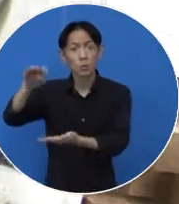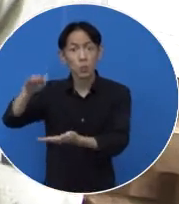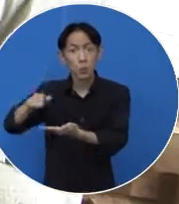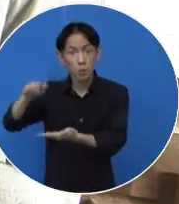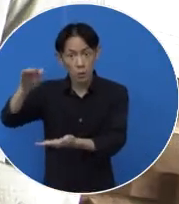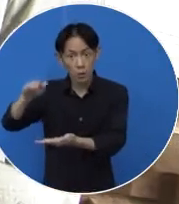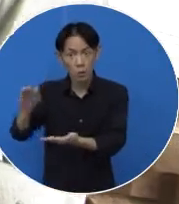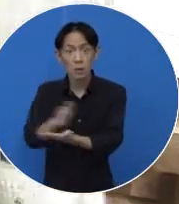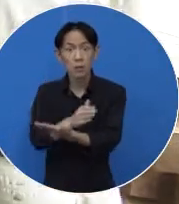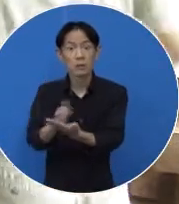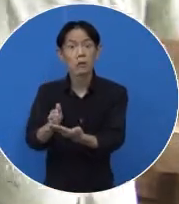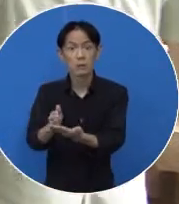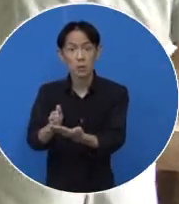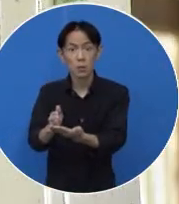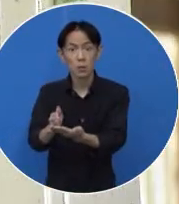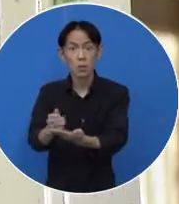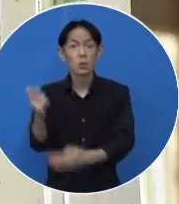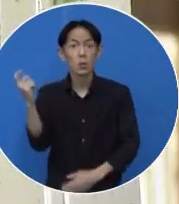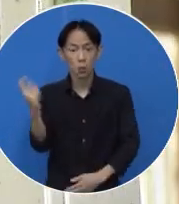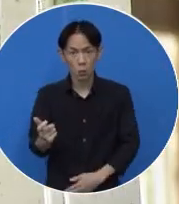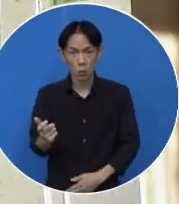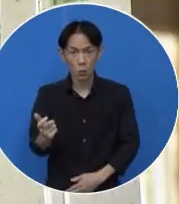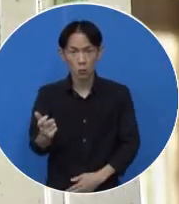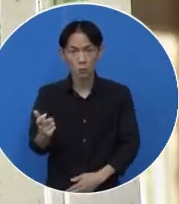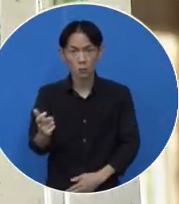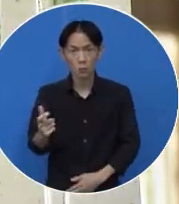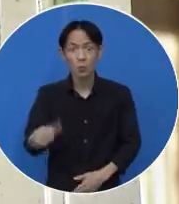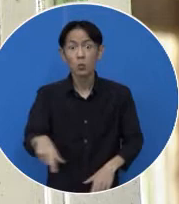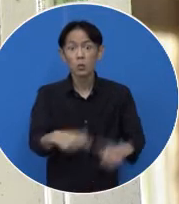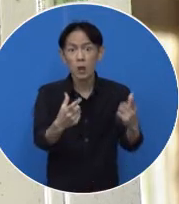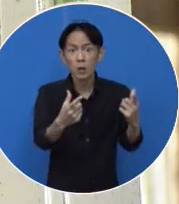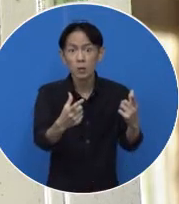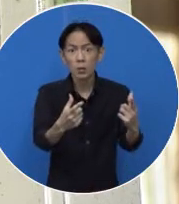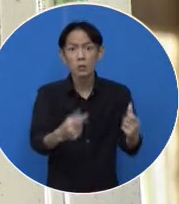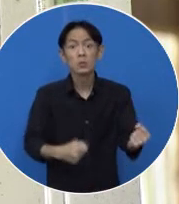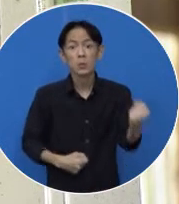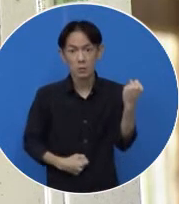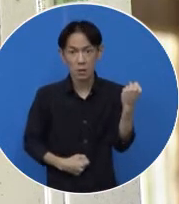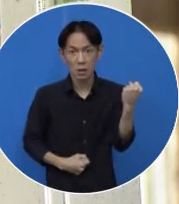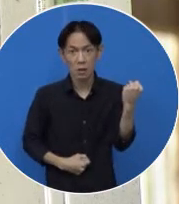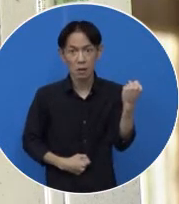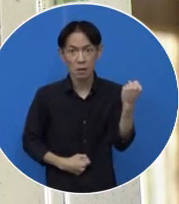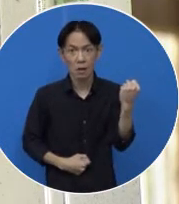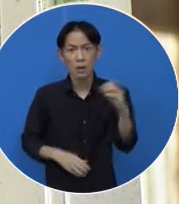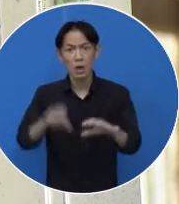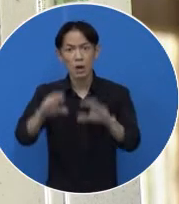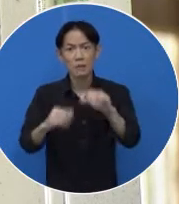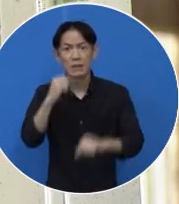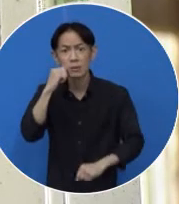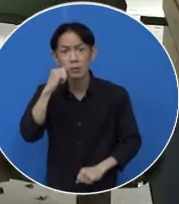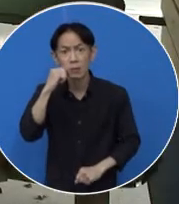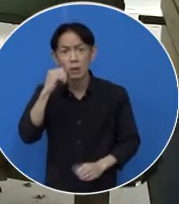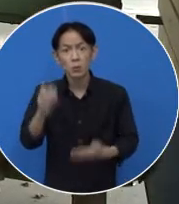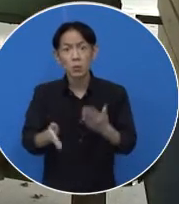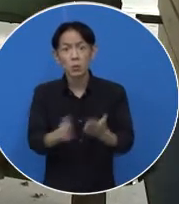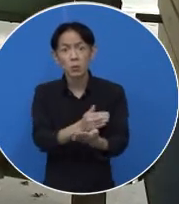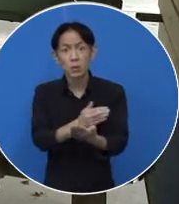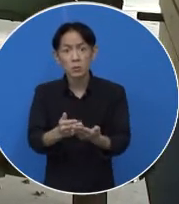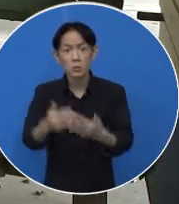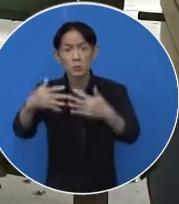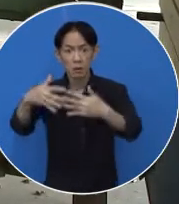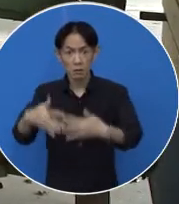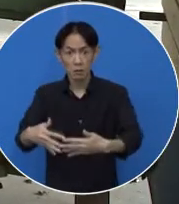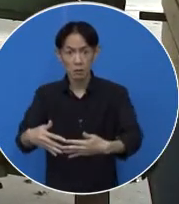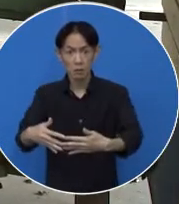多さの判定と強度ですね、木材の、粘り強さ、たわみにくさを測定する機